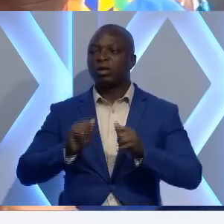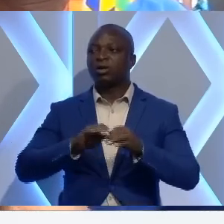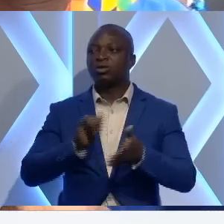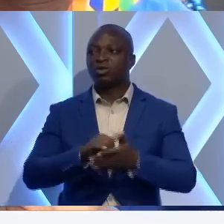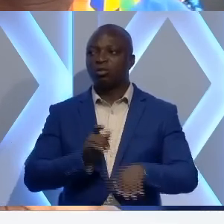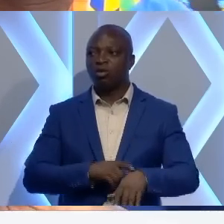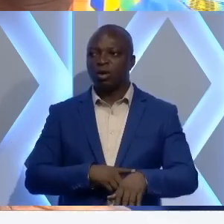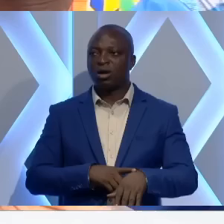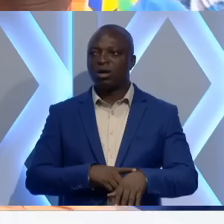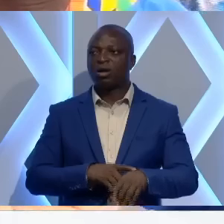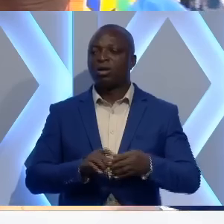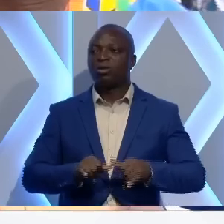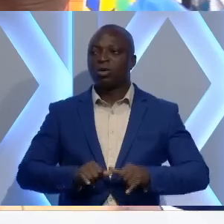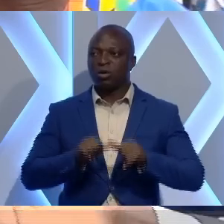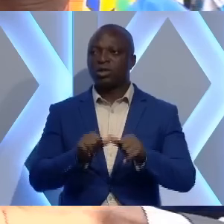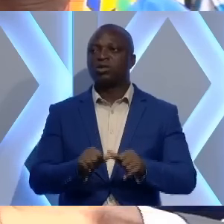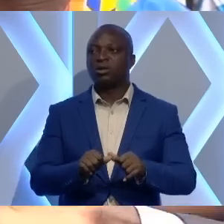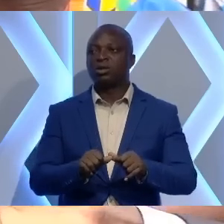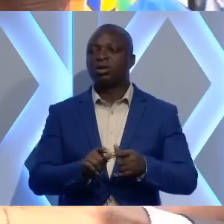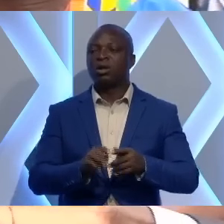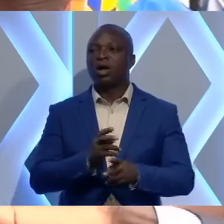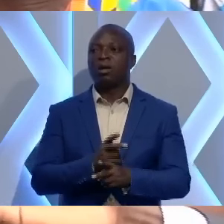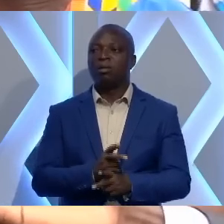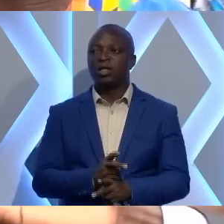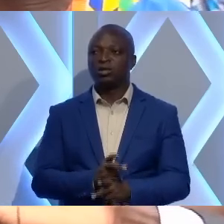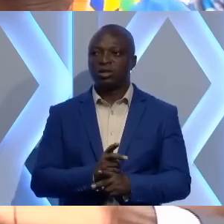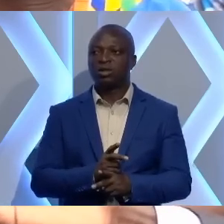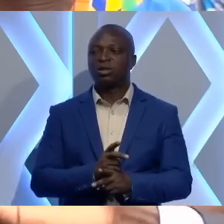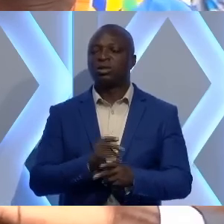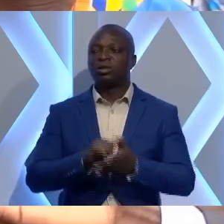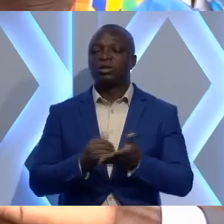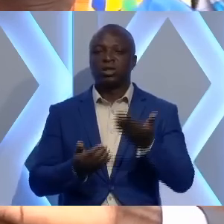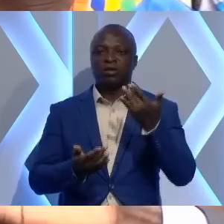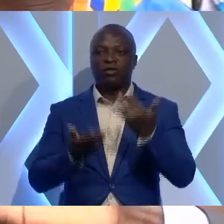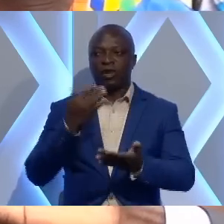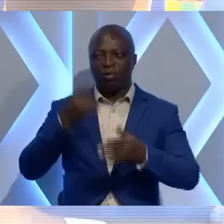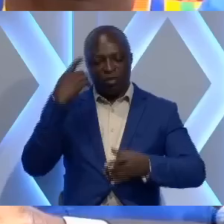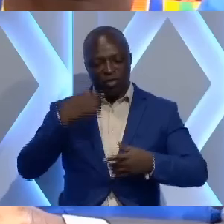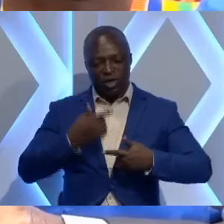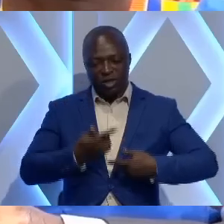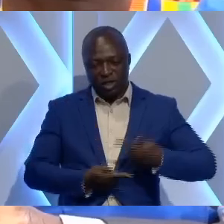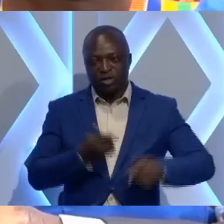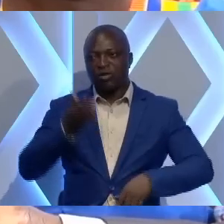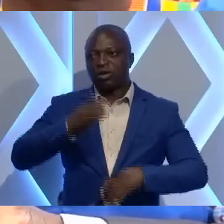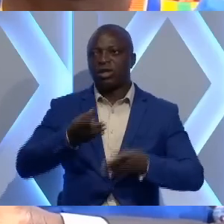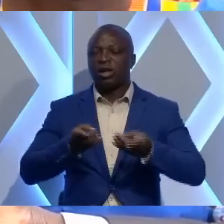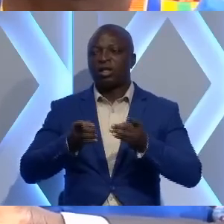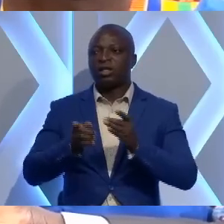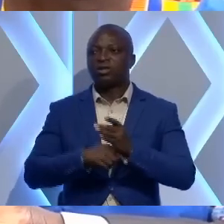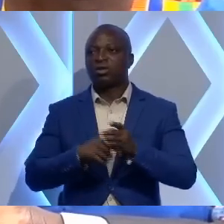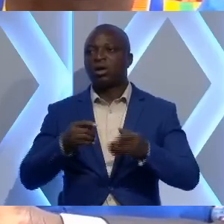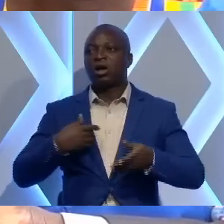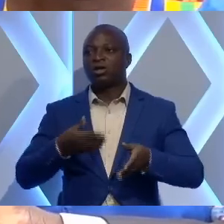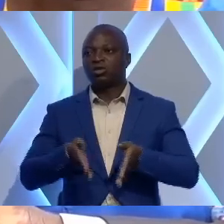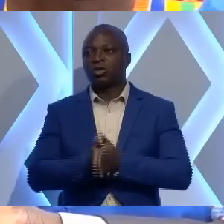moment de continuer à maintenir cette flamme pour les générations futures. La direction a